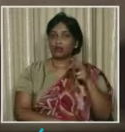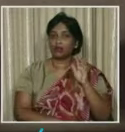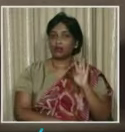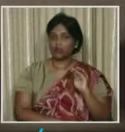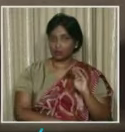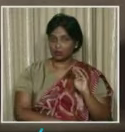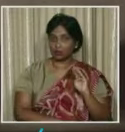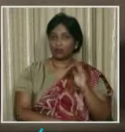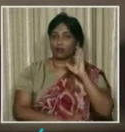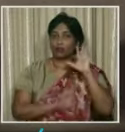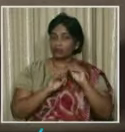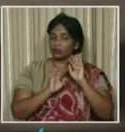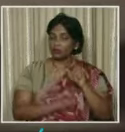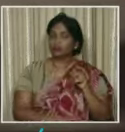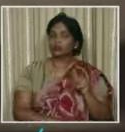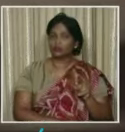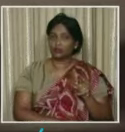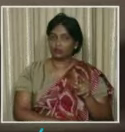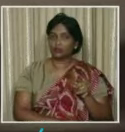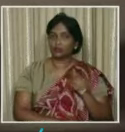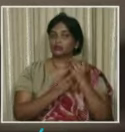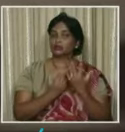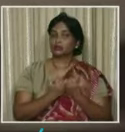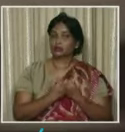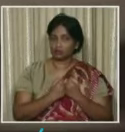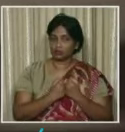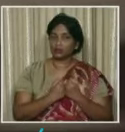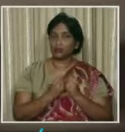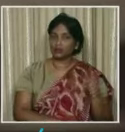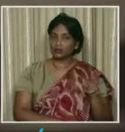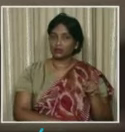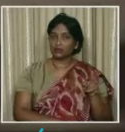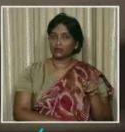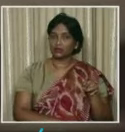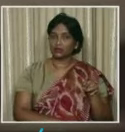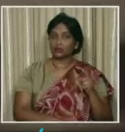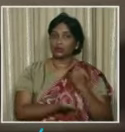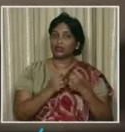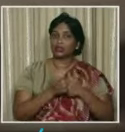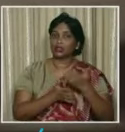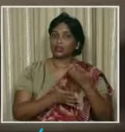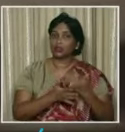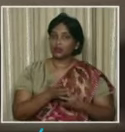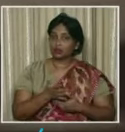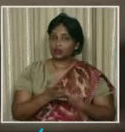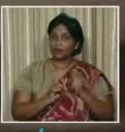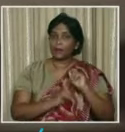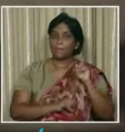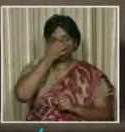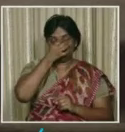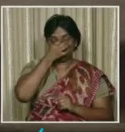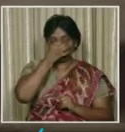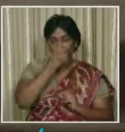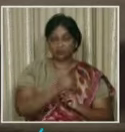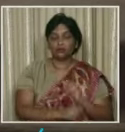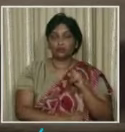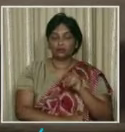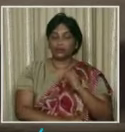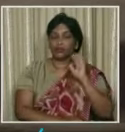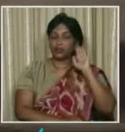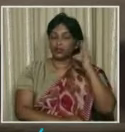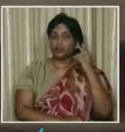840කම දත්ත පද්ධතිය හඳහා ඒ තොරතුරු ලබාගෙන ලකුණු ලබා දීලා ඇගේම් වාර්තාව පාර්ලිමේන්තුවට ඉදිරිපත් කළා. මේදී